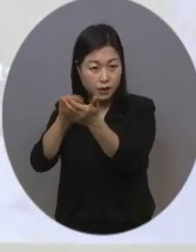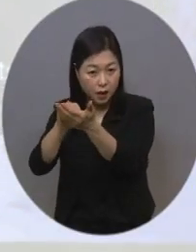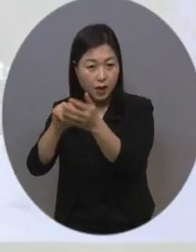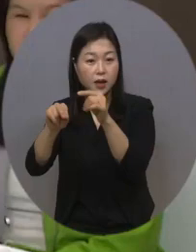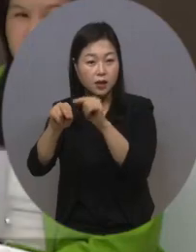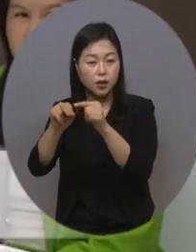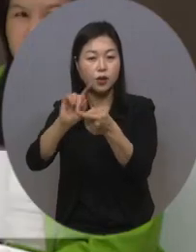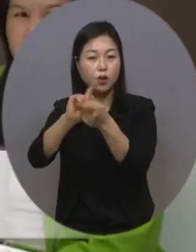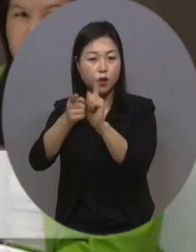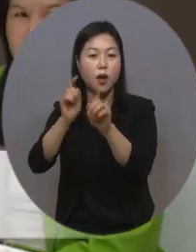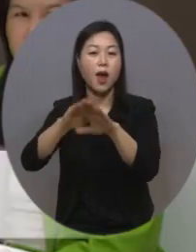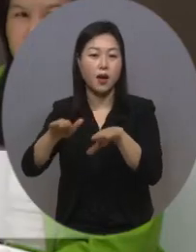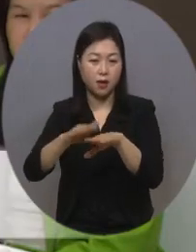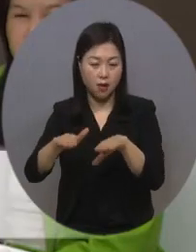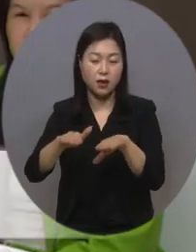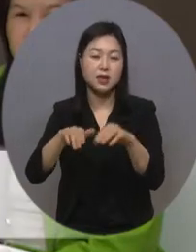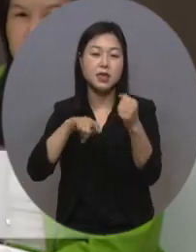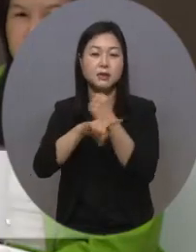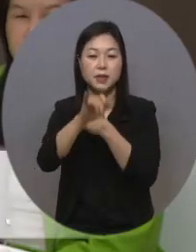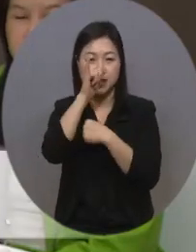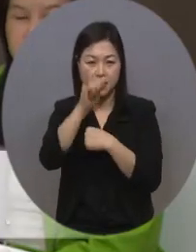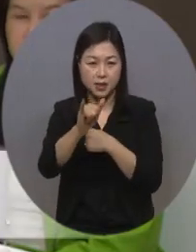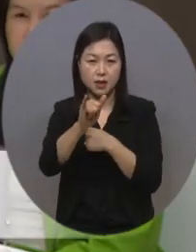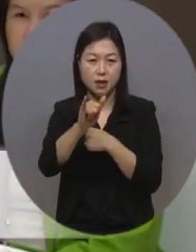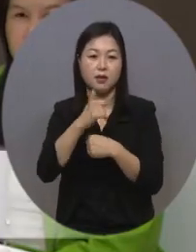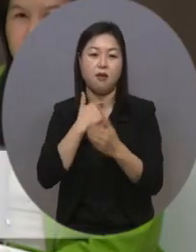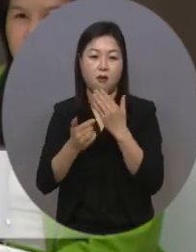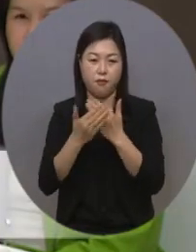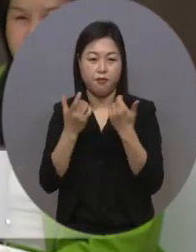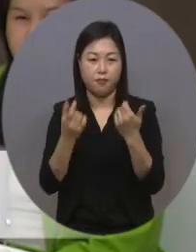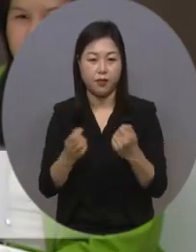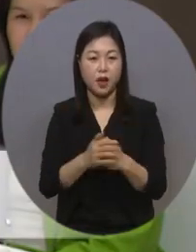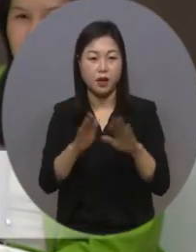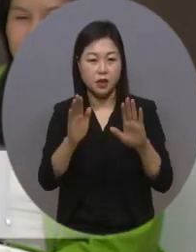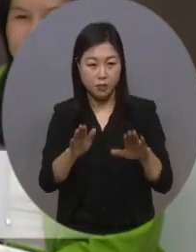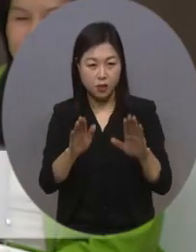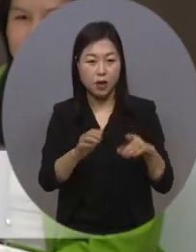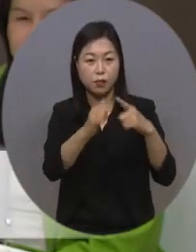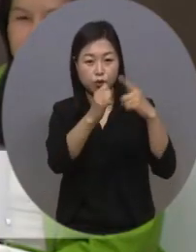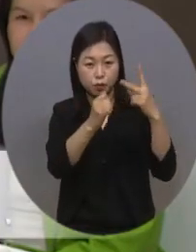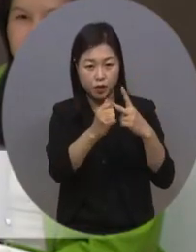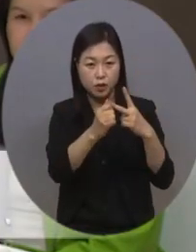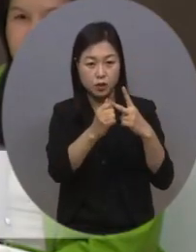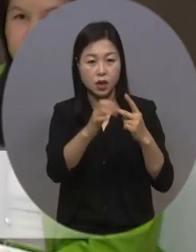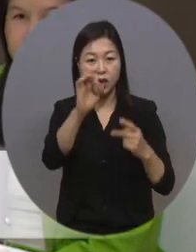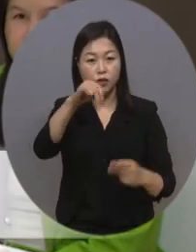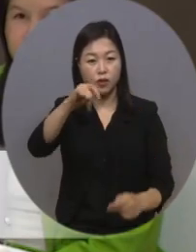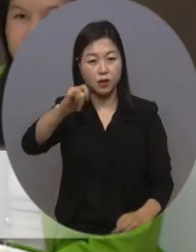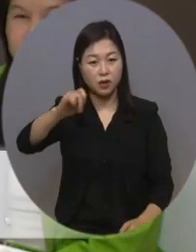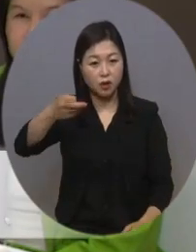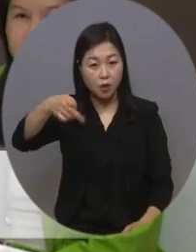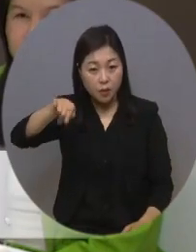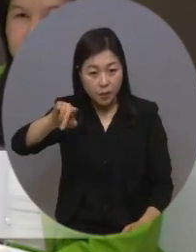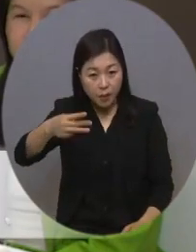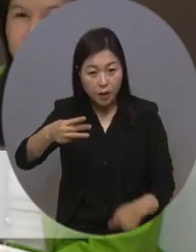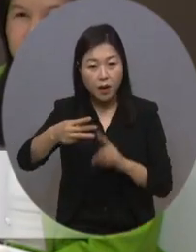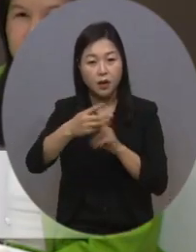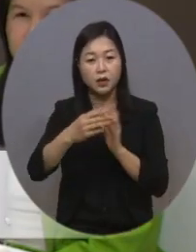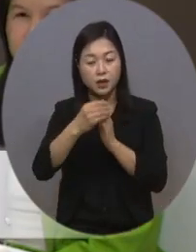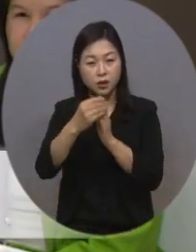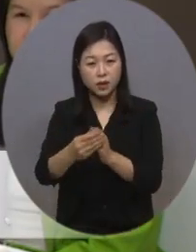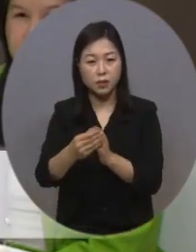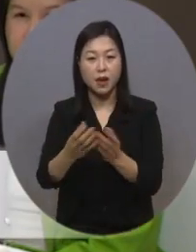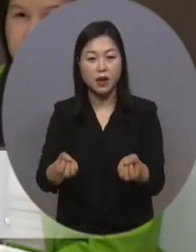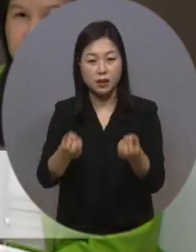가졌습니다. Hi, this is my second time attended the leadership program, but unfortunately, even ACC gave